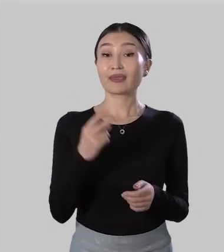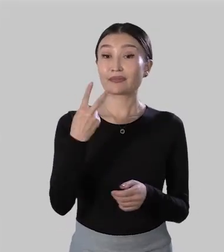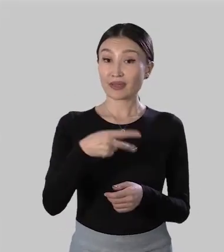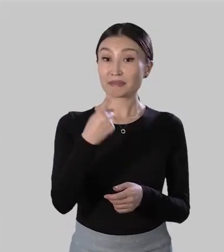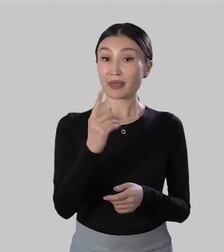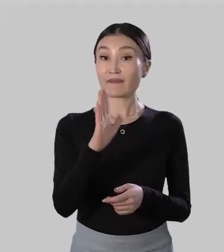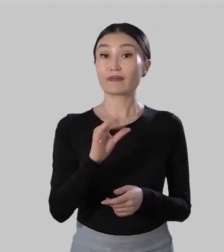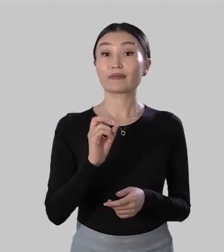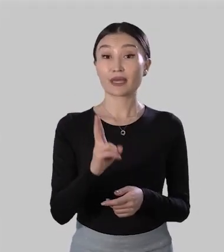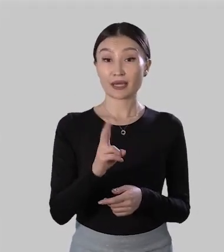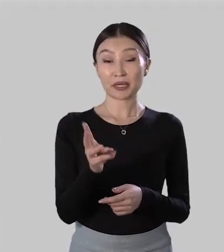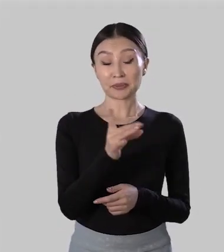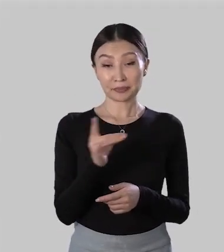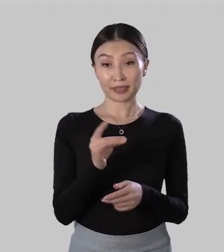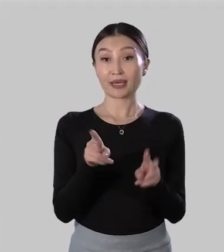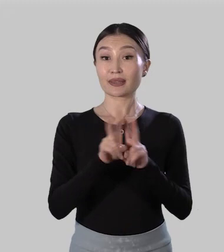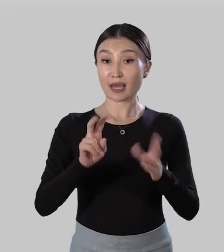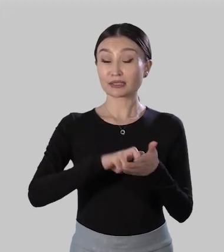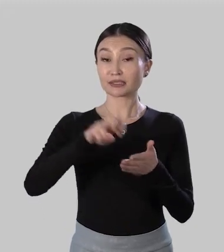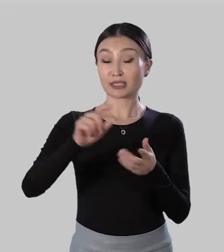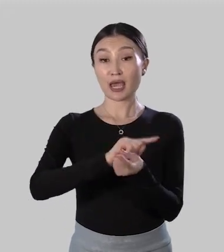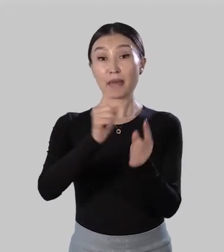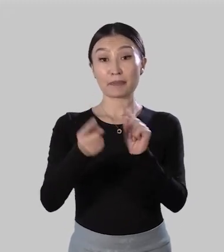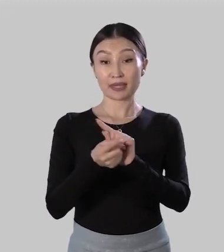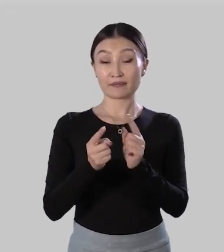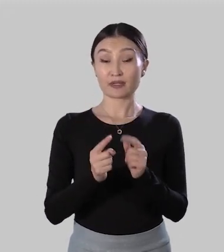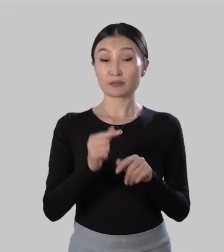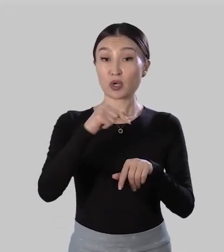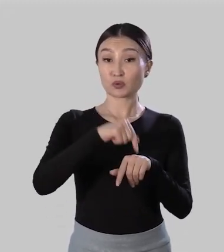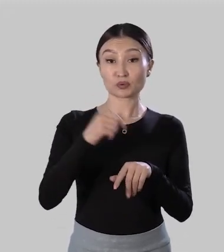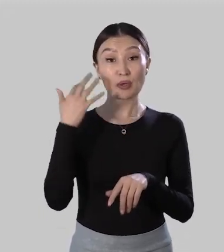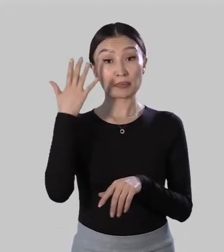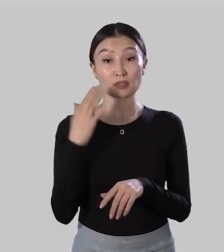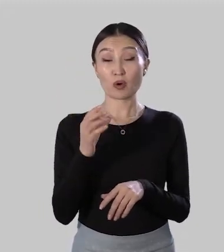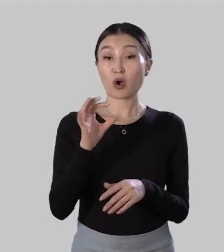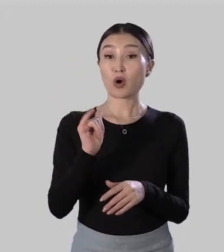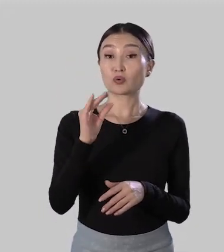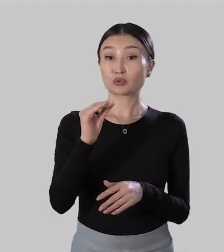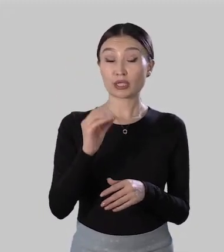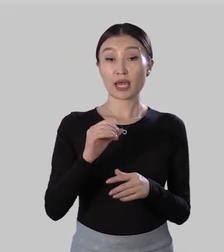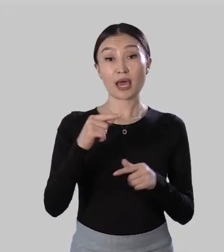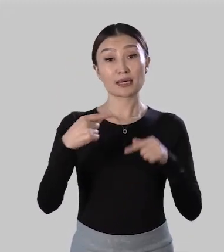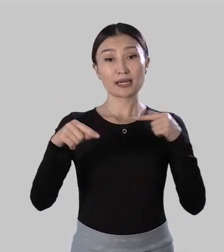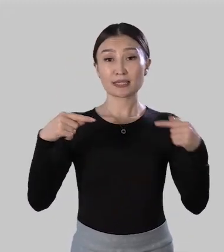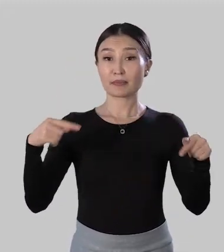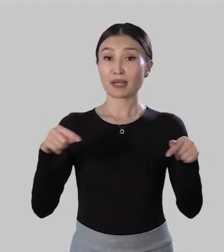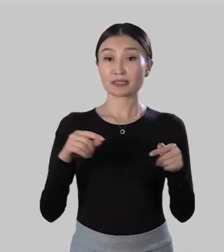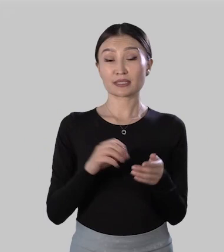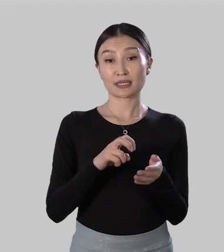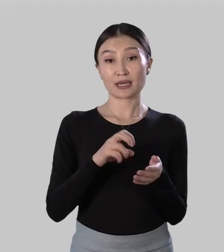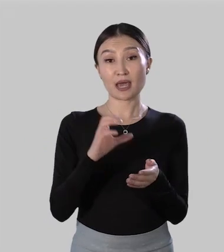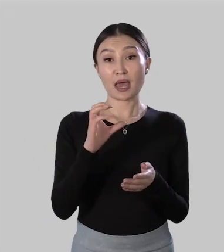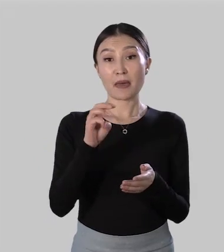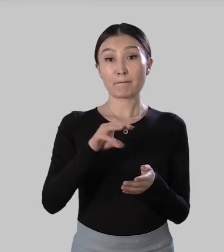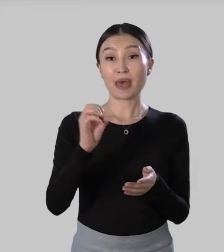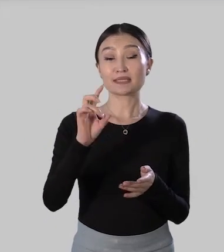И в 21 веке мы также обмениваемся своими мыслями и чувствами, но уже посредством разнообразных